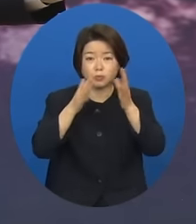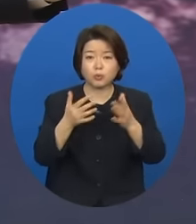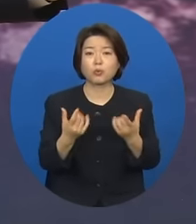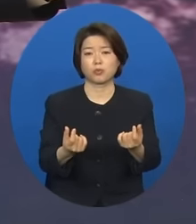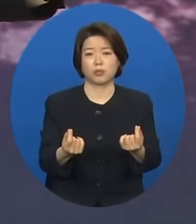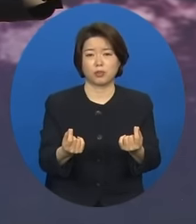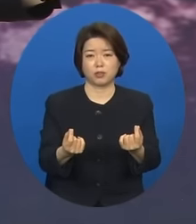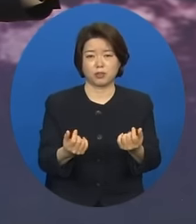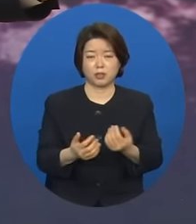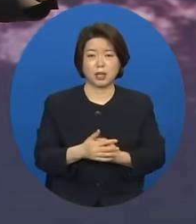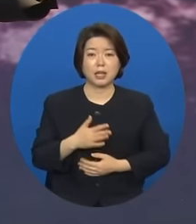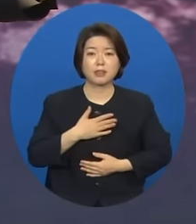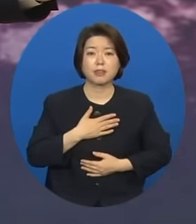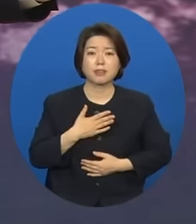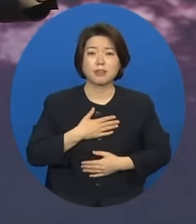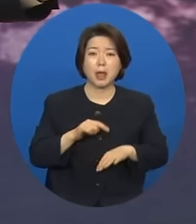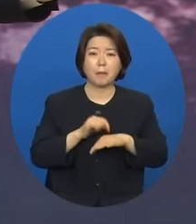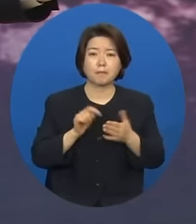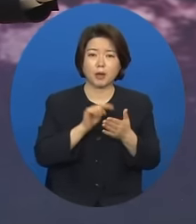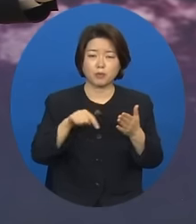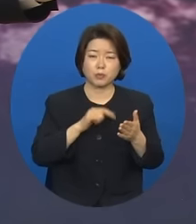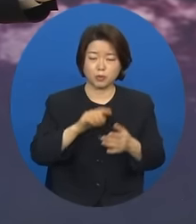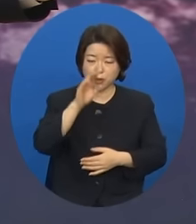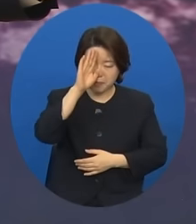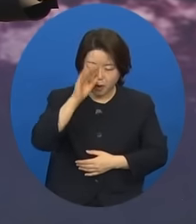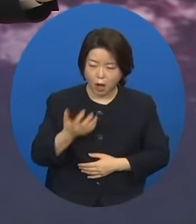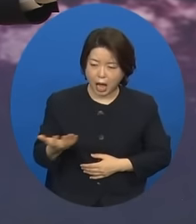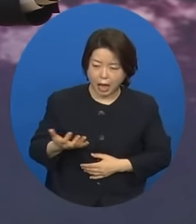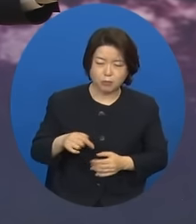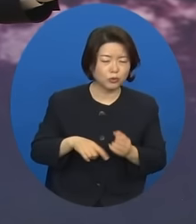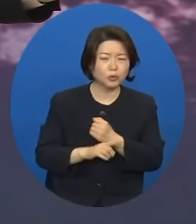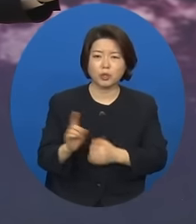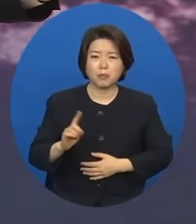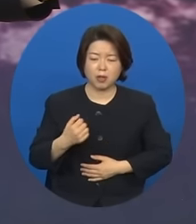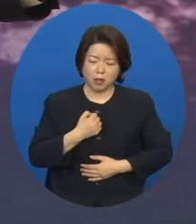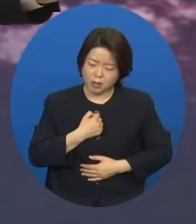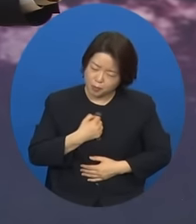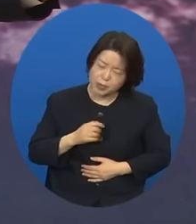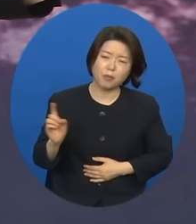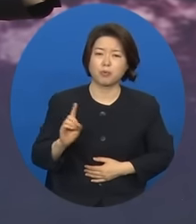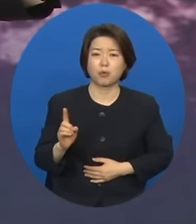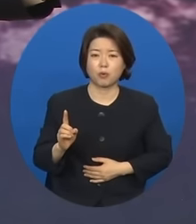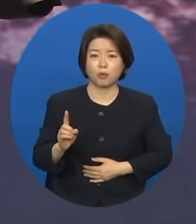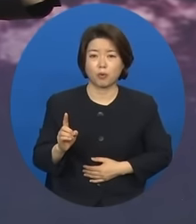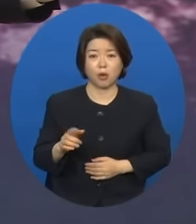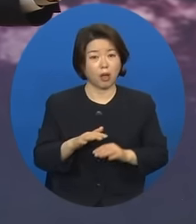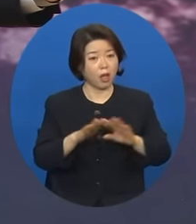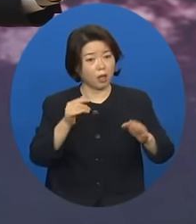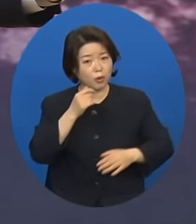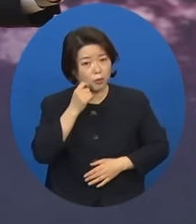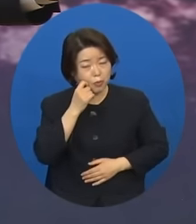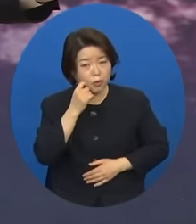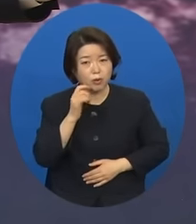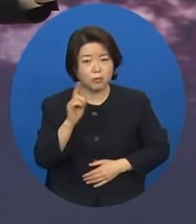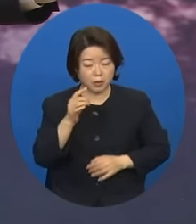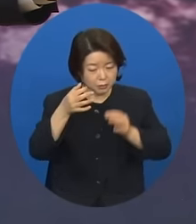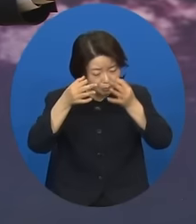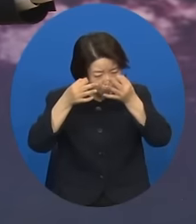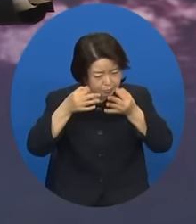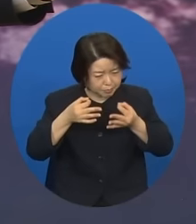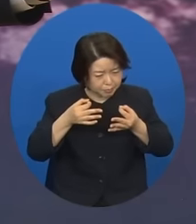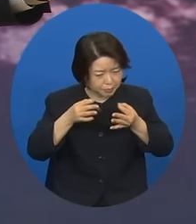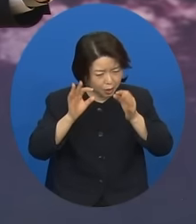그니까 지금 내 마음에 이렇게 병들과 아픈 이유가 뭐냐 왜 이렇게 답답한 것이냐 왜 이렇게 풀리지 않는 것이냐 잘 찾아보면